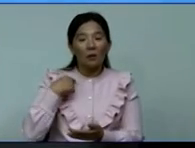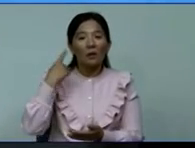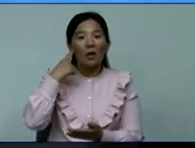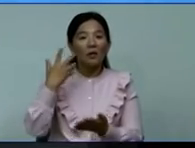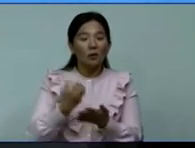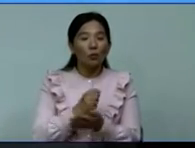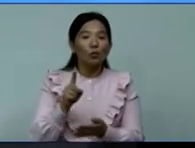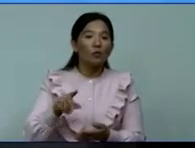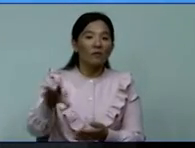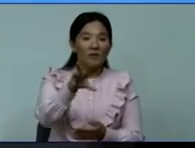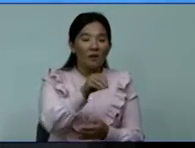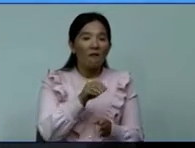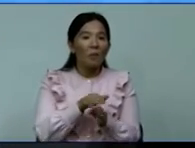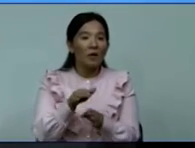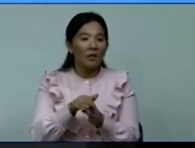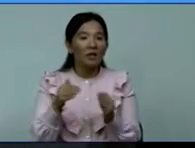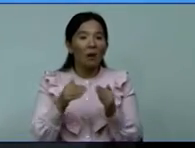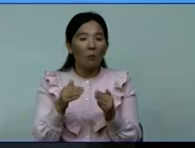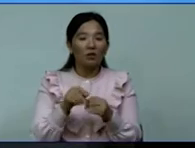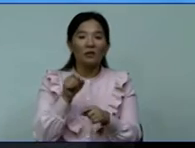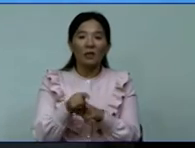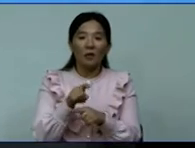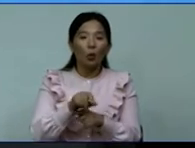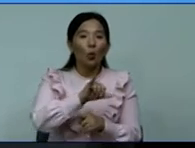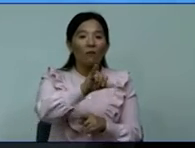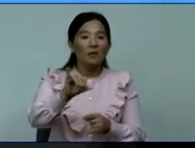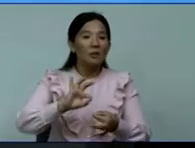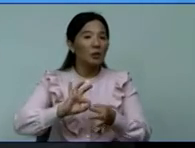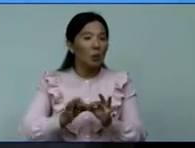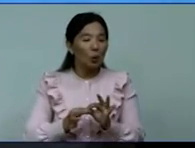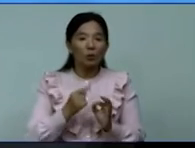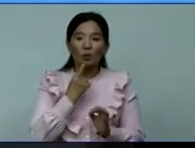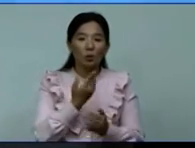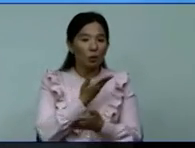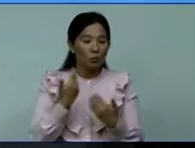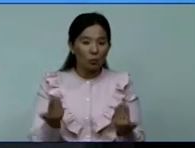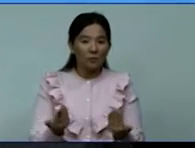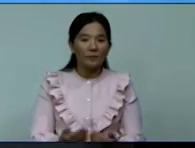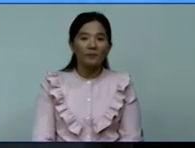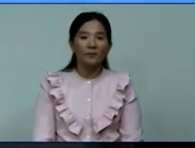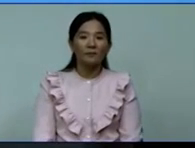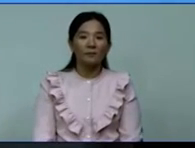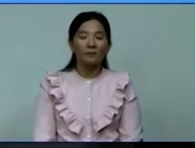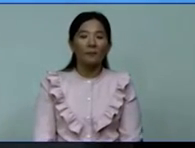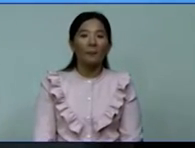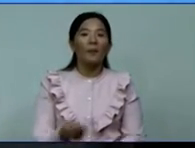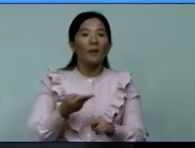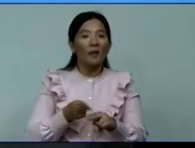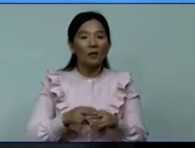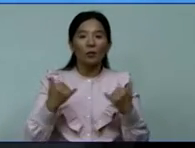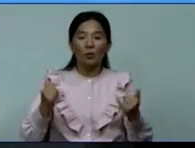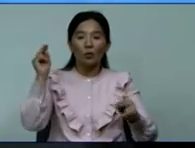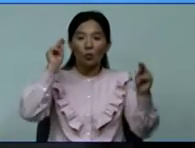Надеюсь, с выполнением домашнего задания у вас сложностей не возникнет. На этом наш